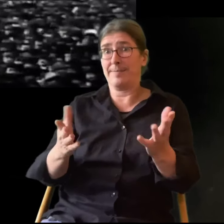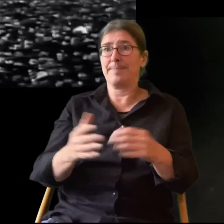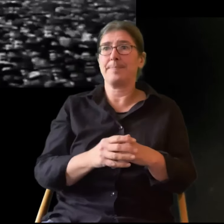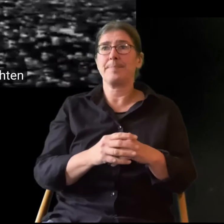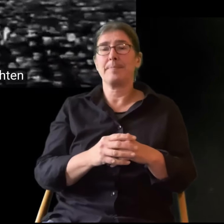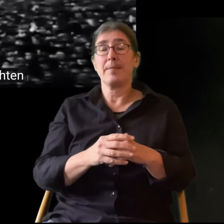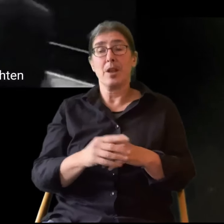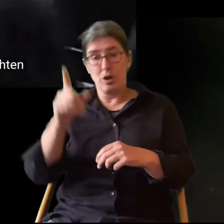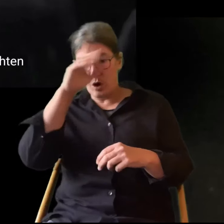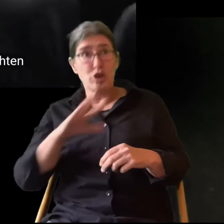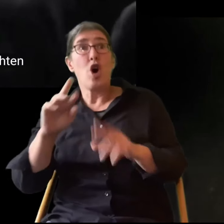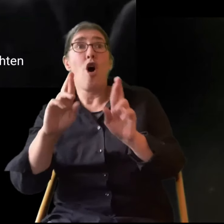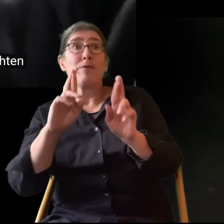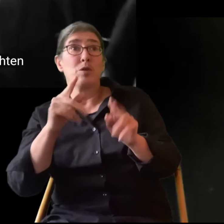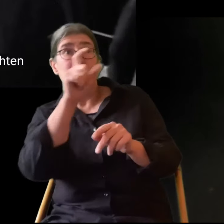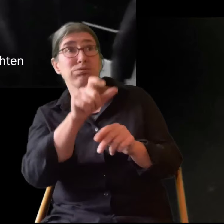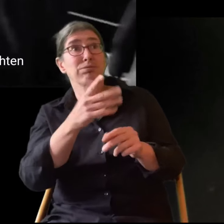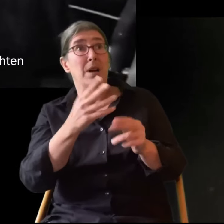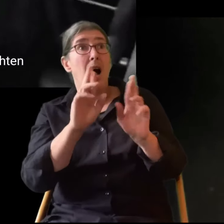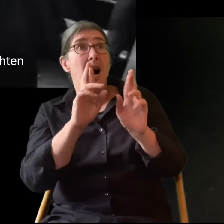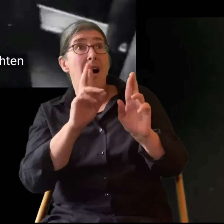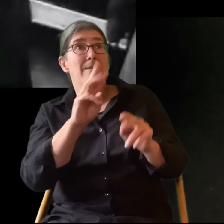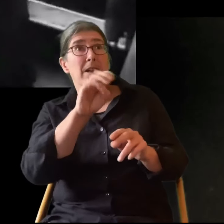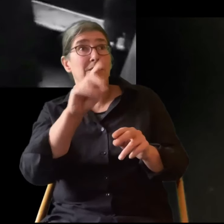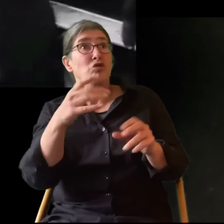Die Hoffnungen der Deutschen richten sich auf ihn.